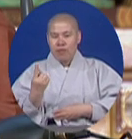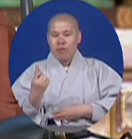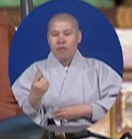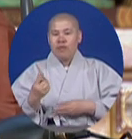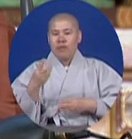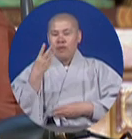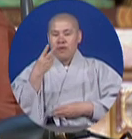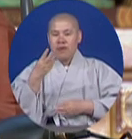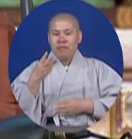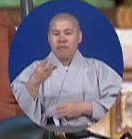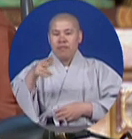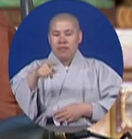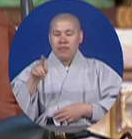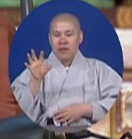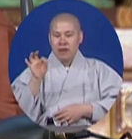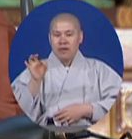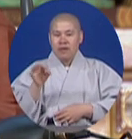축원할 때